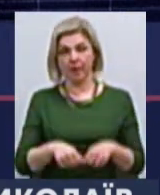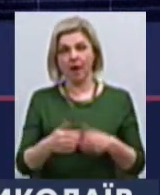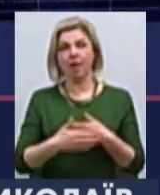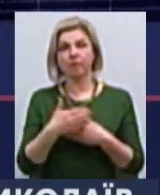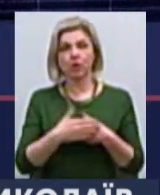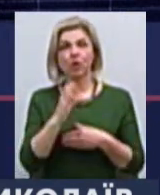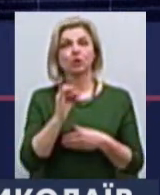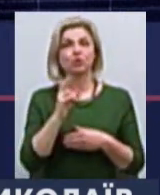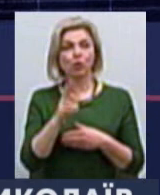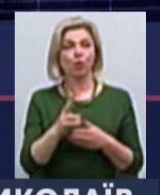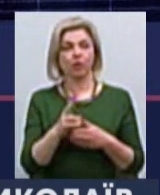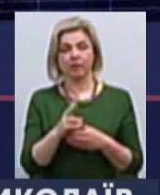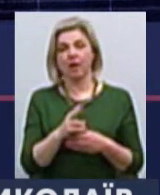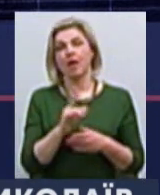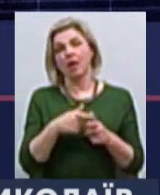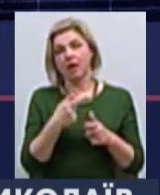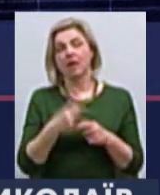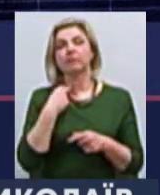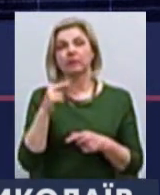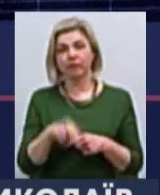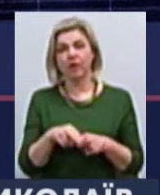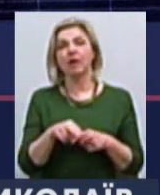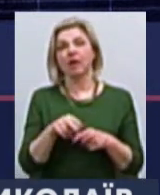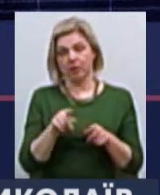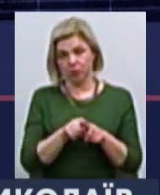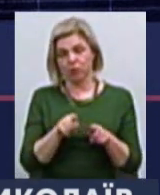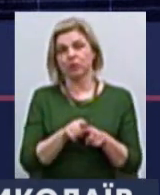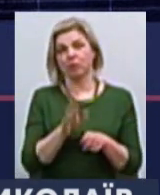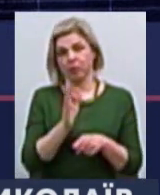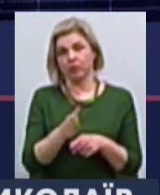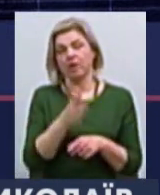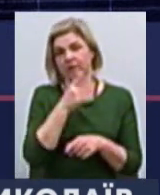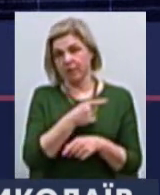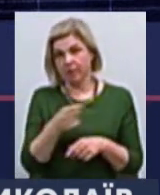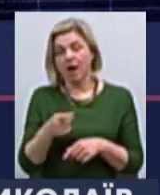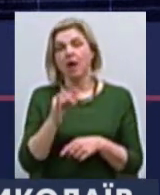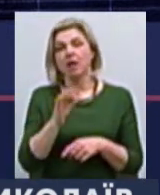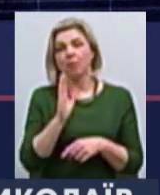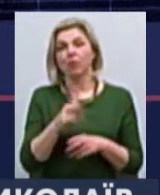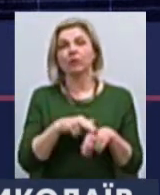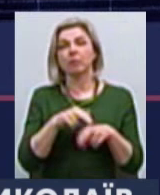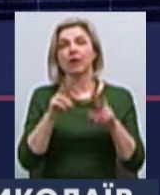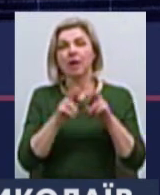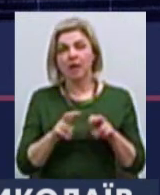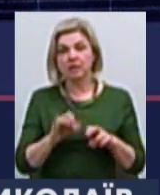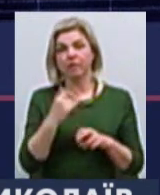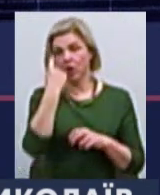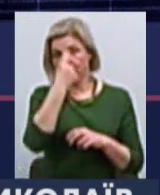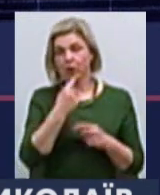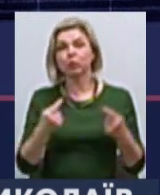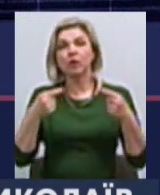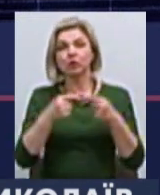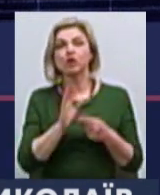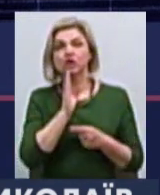на строк до 3 років або позбавленням волі на той самий строк. Правоохоронці встановлюють ці обставини події та особу жінки, а бюлетені